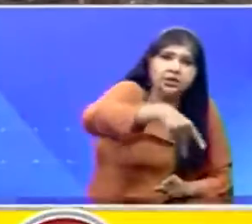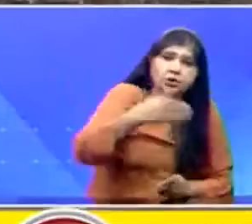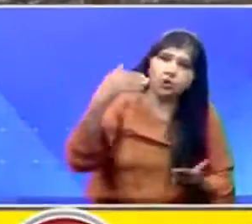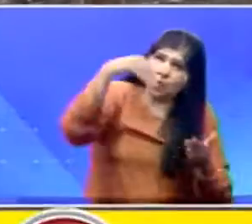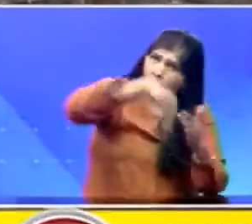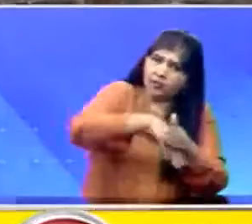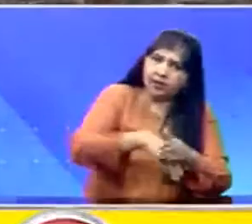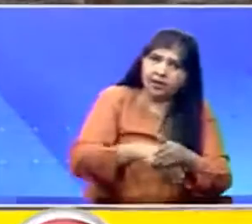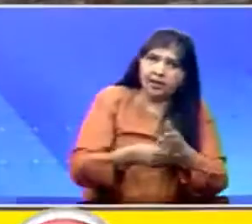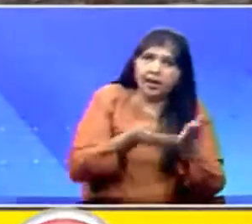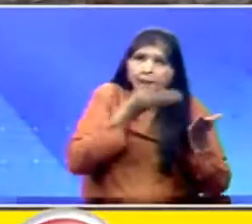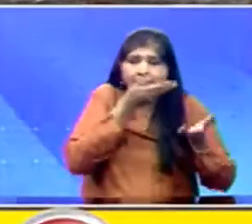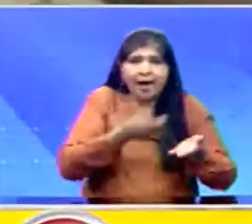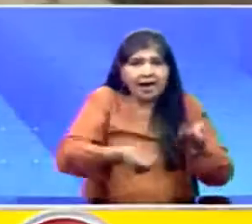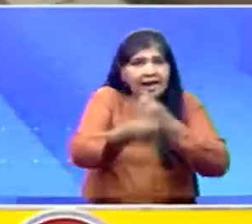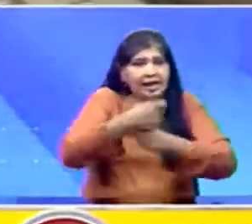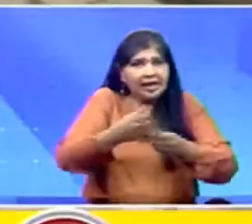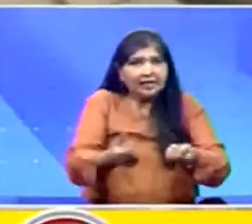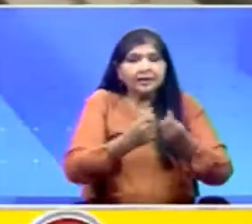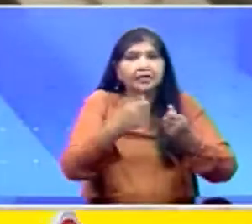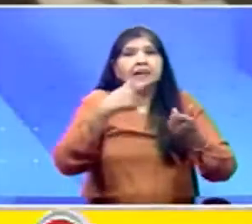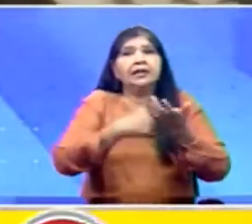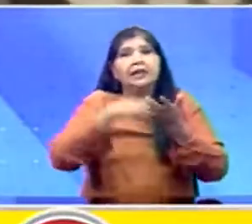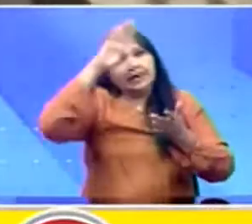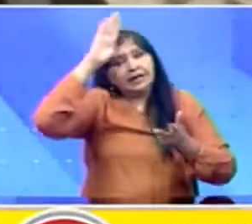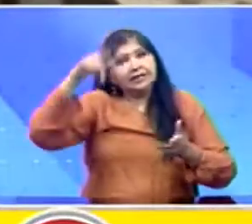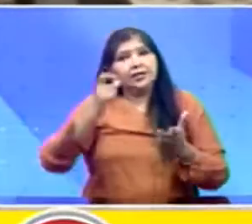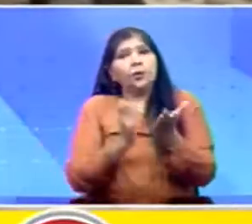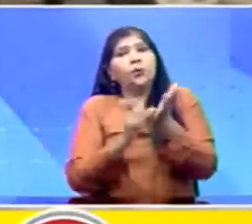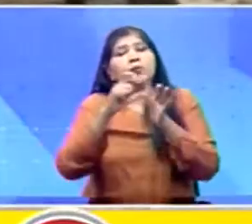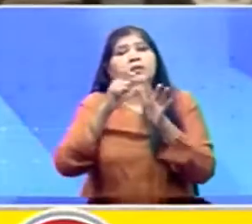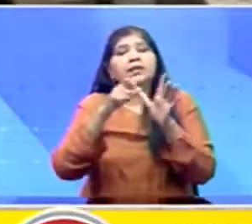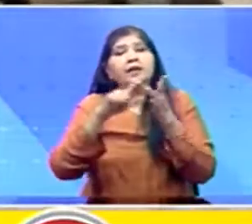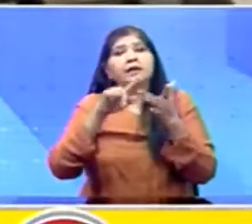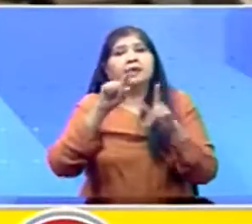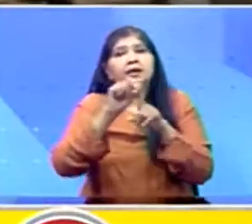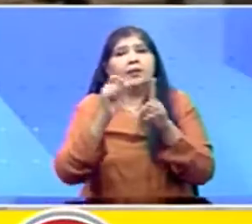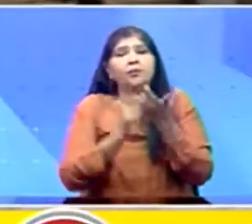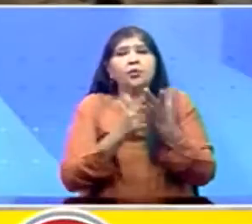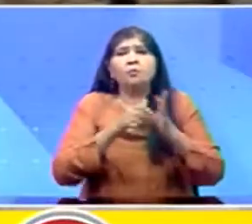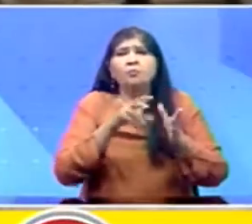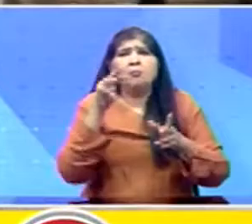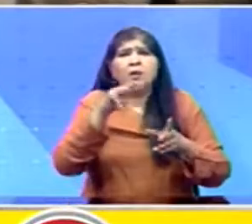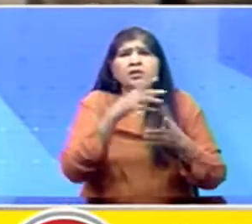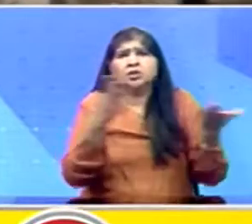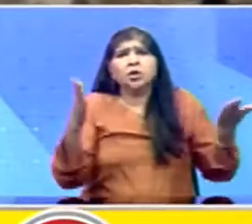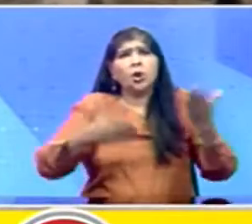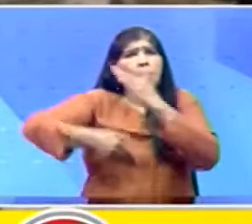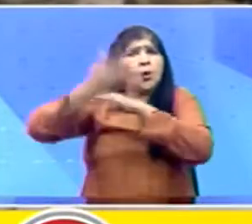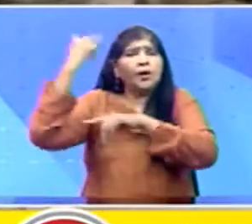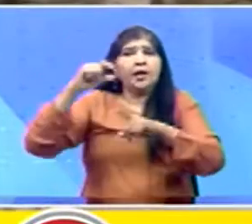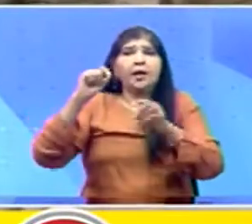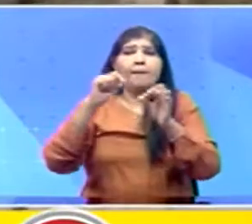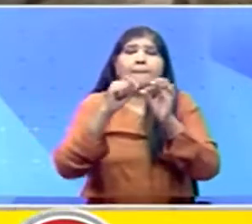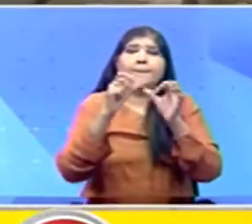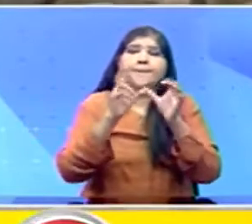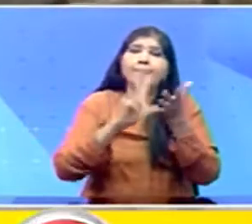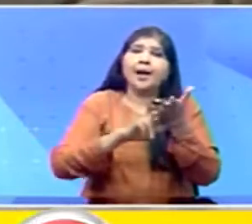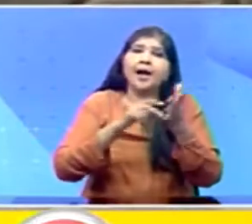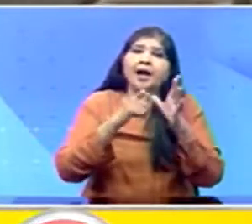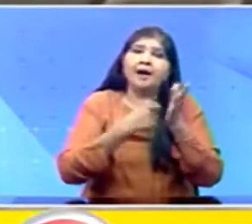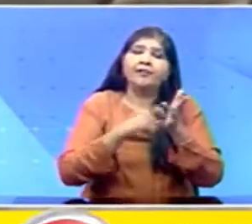पहुंचते हैं राजस्तान के उधैपूर में ऐसी ही सेंकडो साल पुरानी एक बावडी है